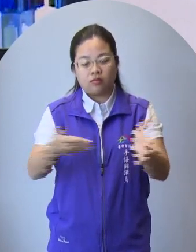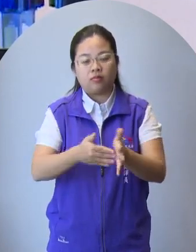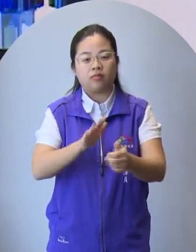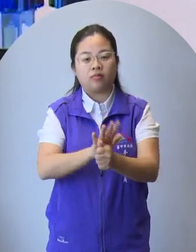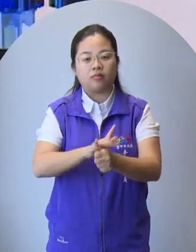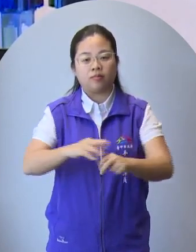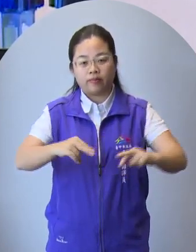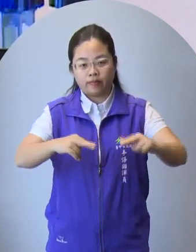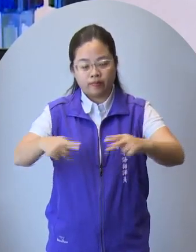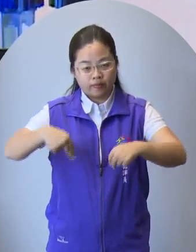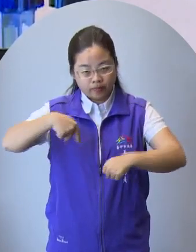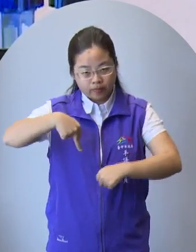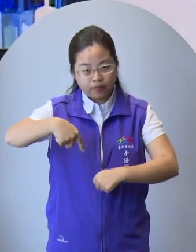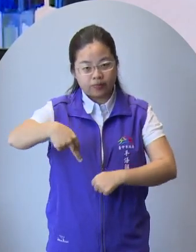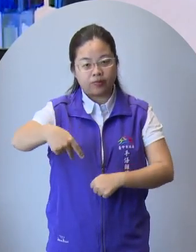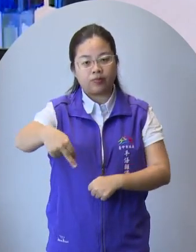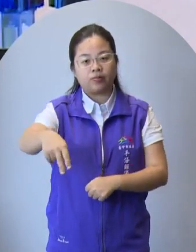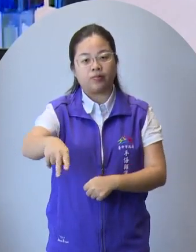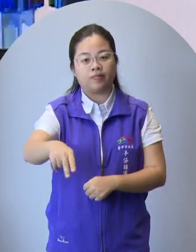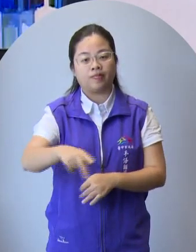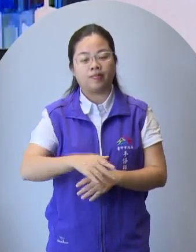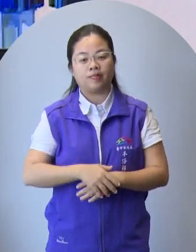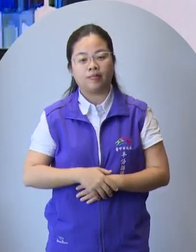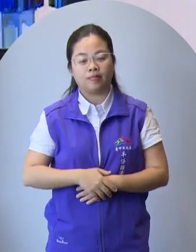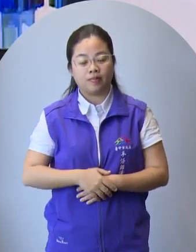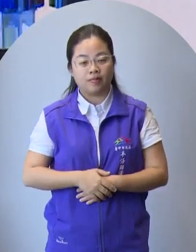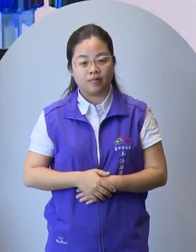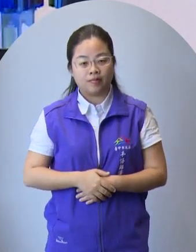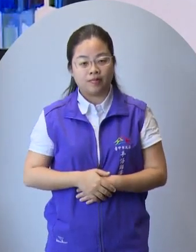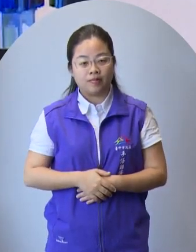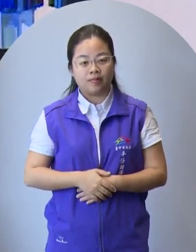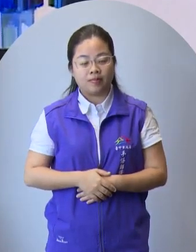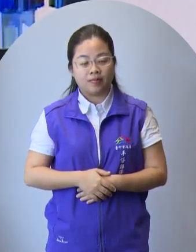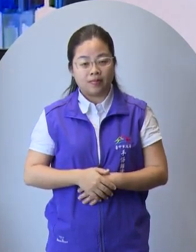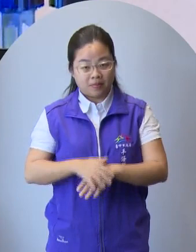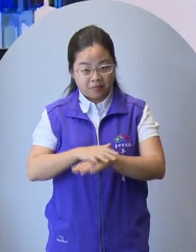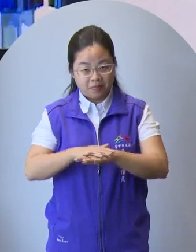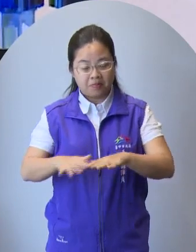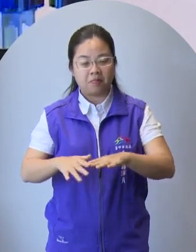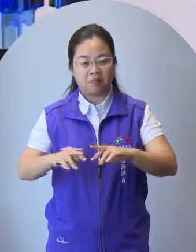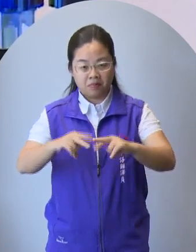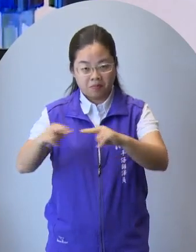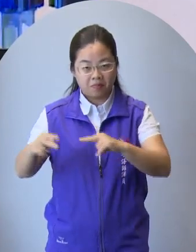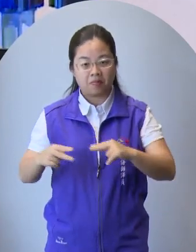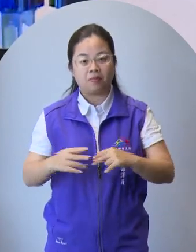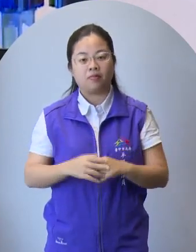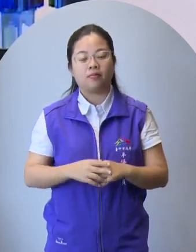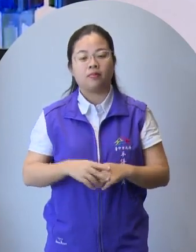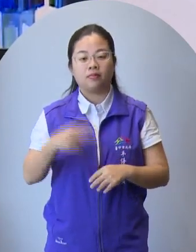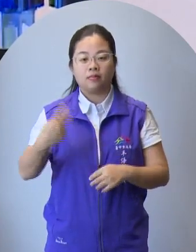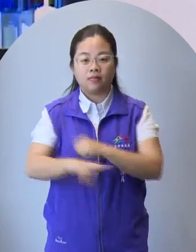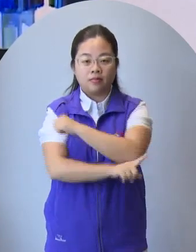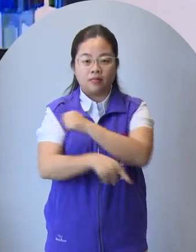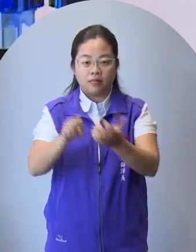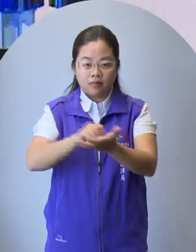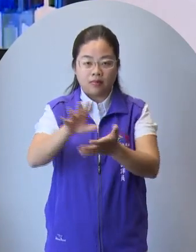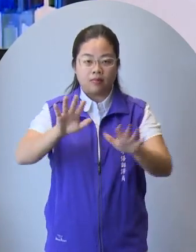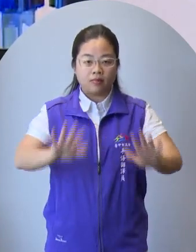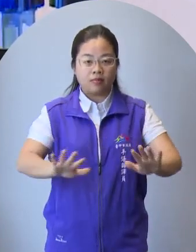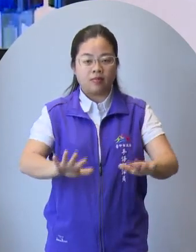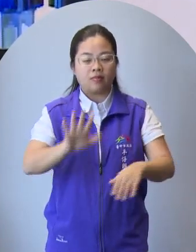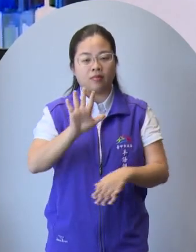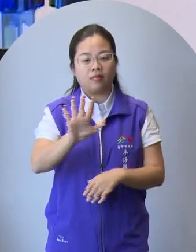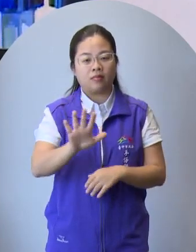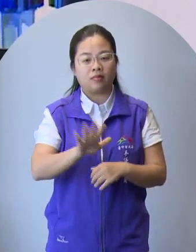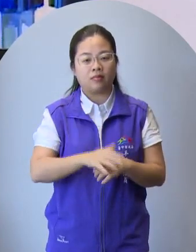台湾这个行人的这个道路不安的这个情形哈。那最后跟大家报告，今天有一